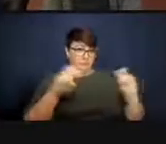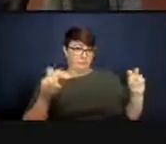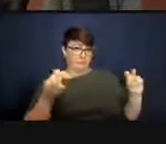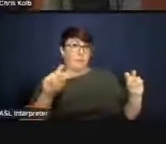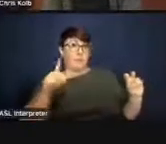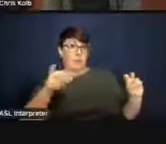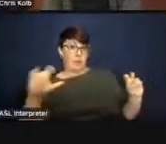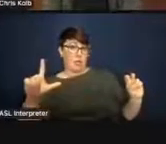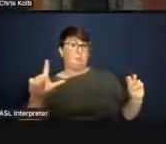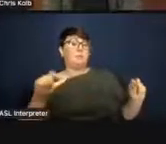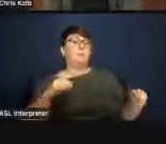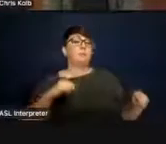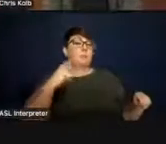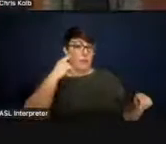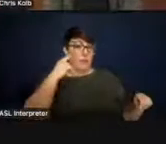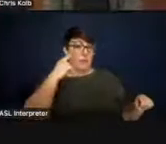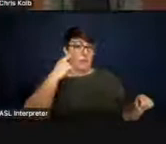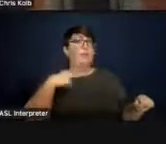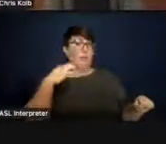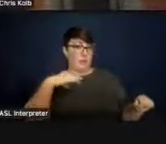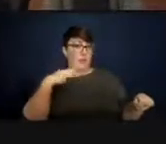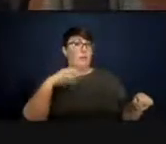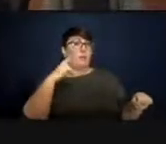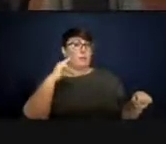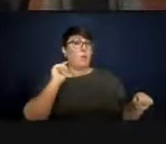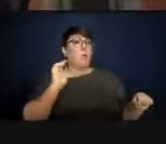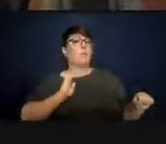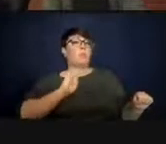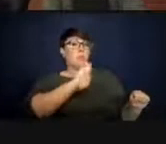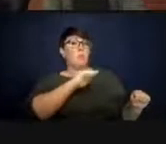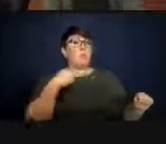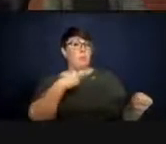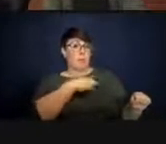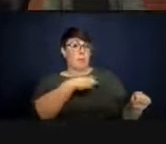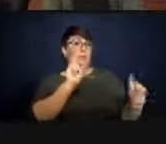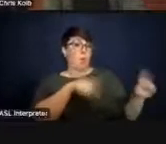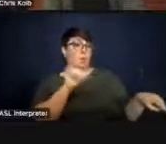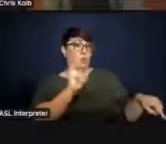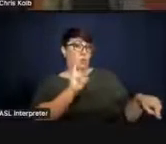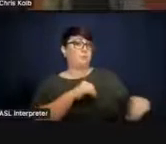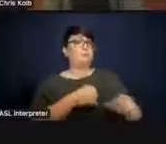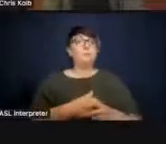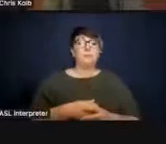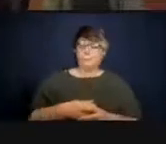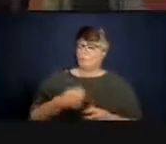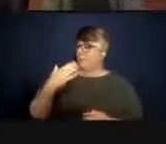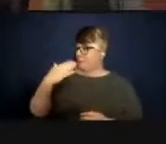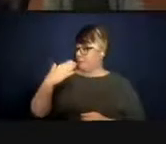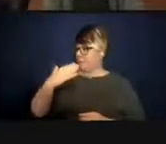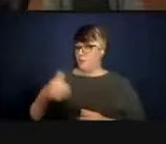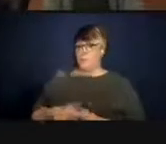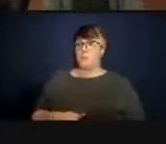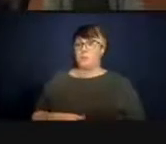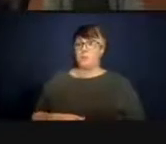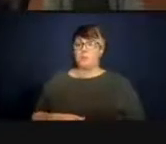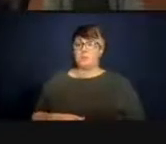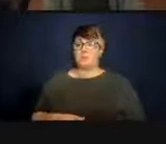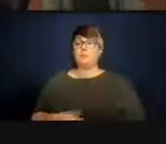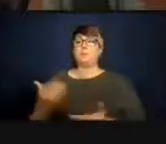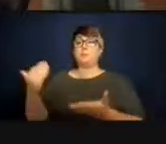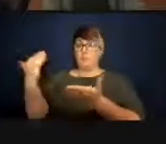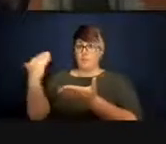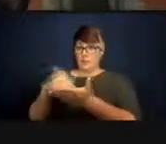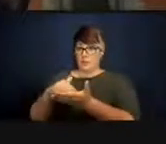Nilipokuwa huko kulikuwa na paneli ambayo ilizungumzia swala hili, na kwa kweli kila mtu anaweza kunufaika